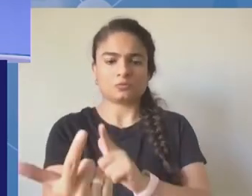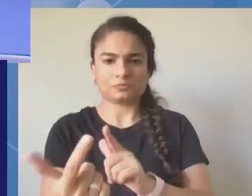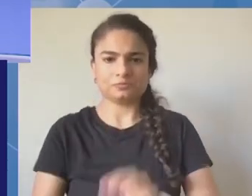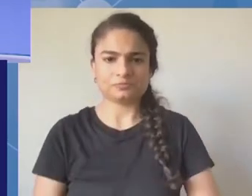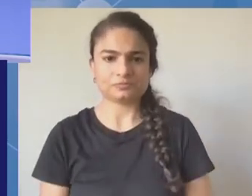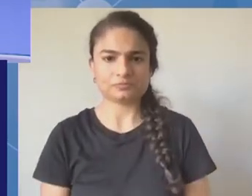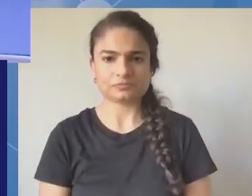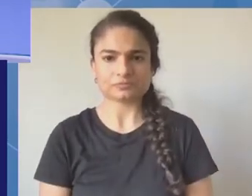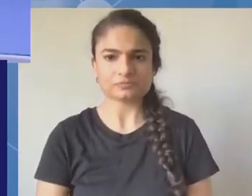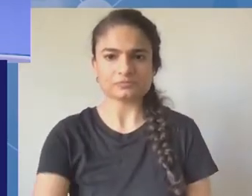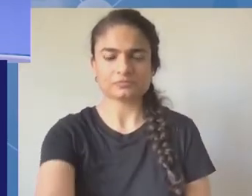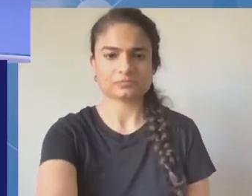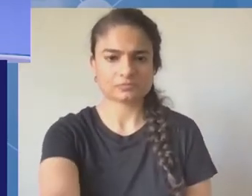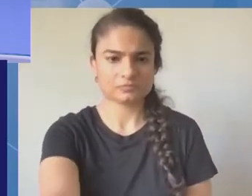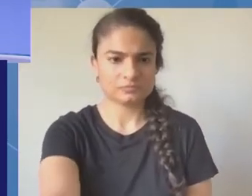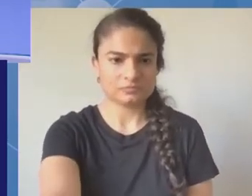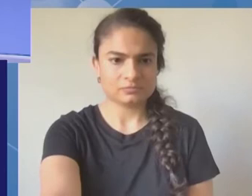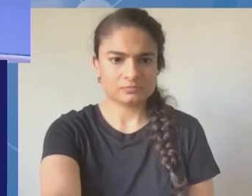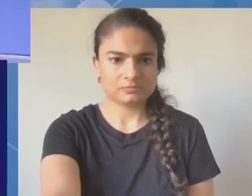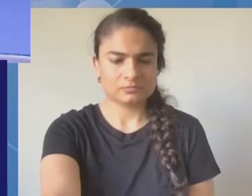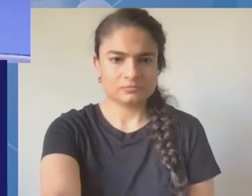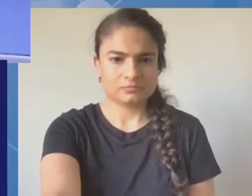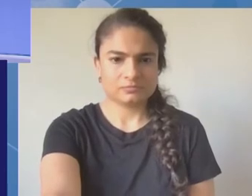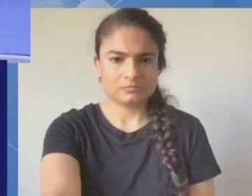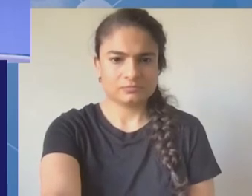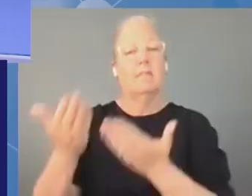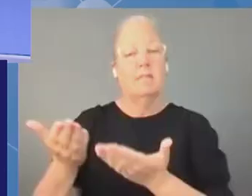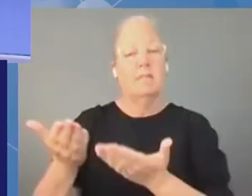我们现在再回到加纳的数字中心。